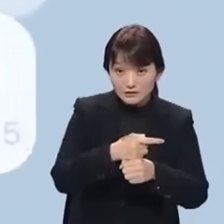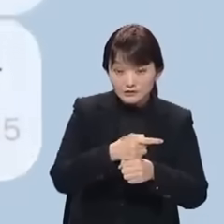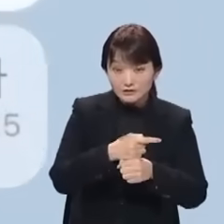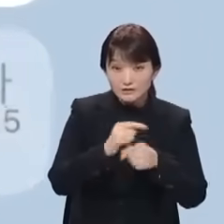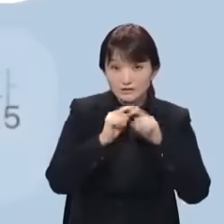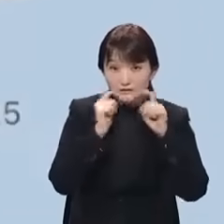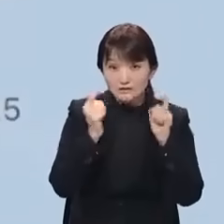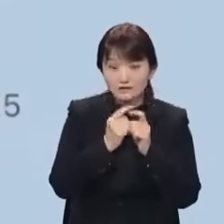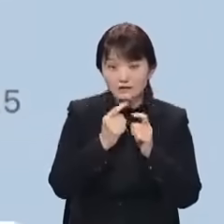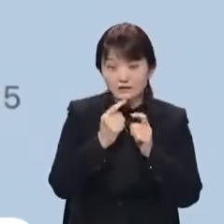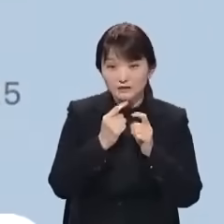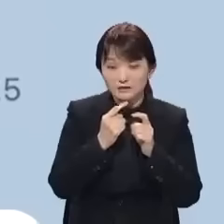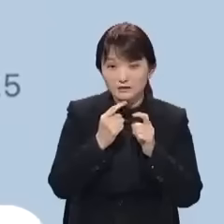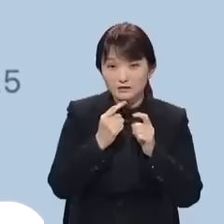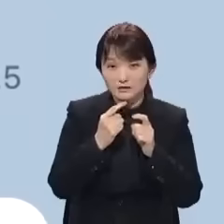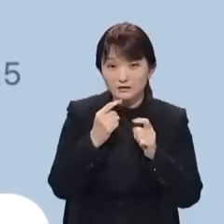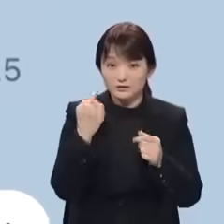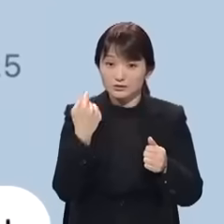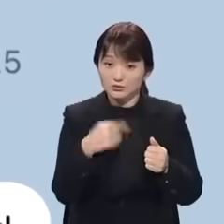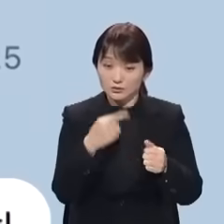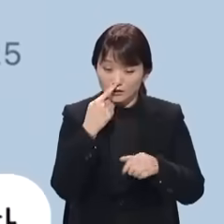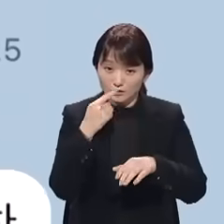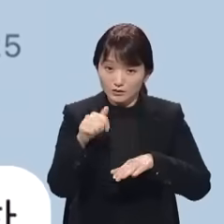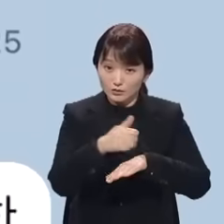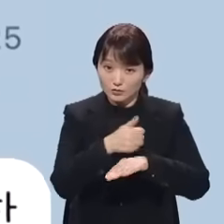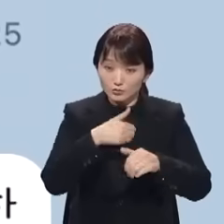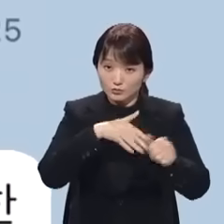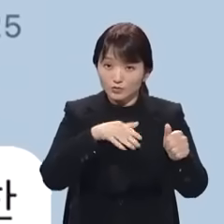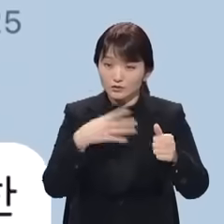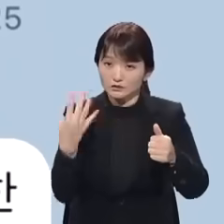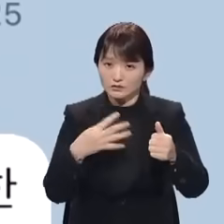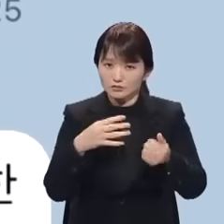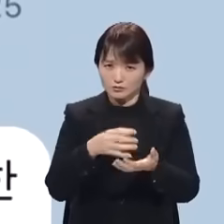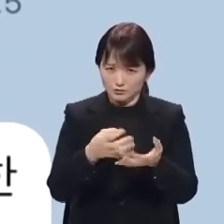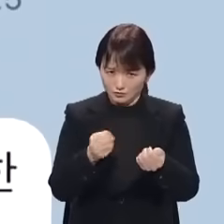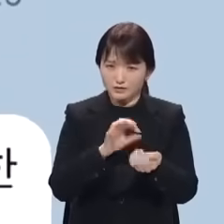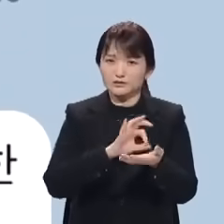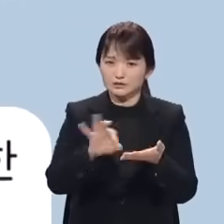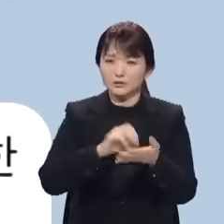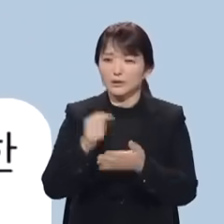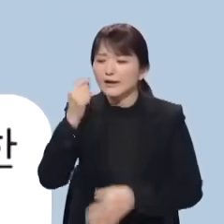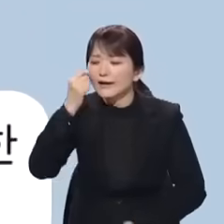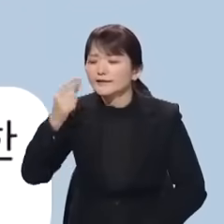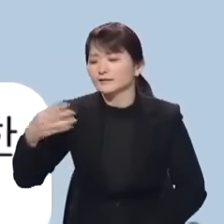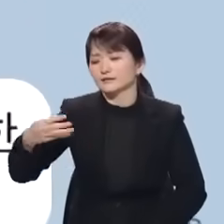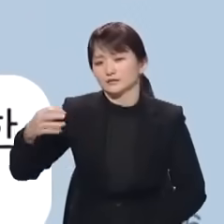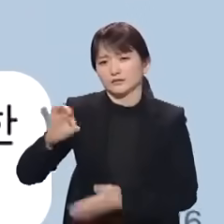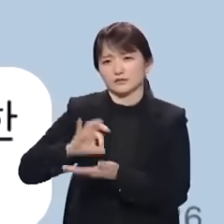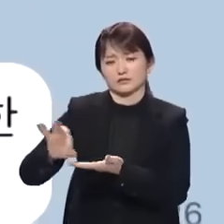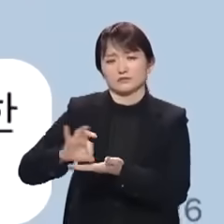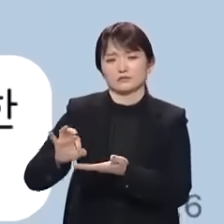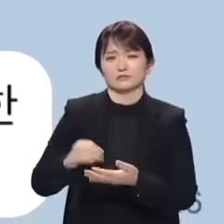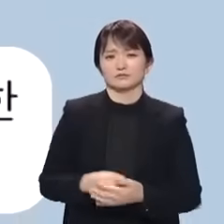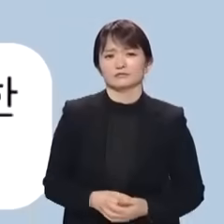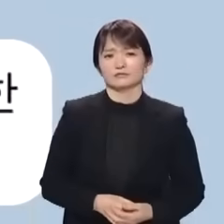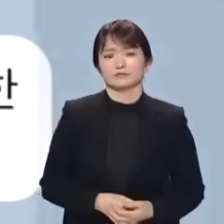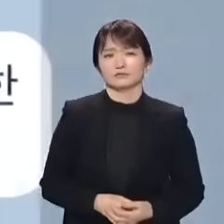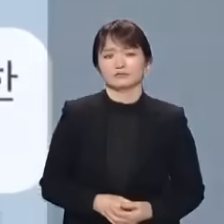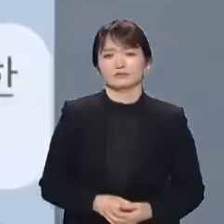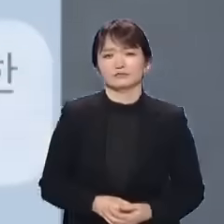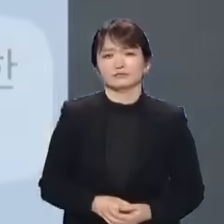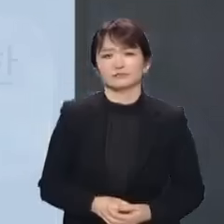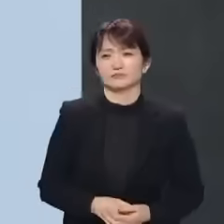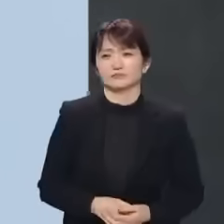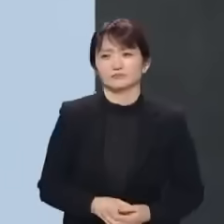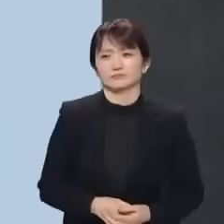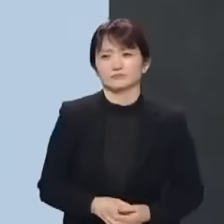돈을 너무 많이 쓰는 건데, 한 달에 4천만 원 깨진 것 같다라고 얘기를 했다라고 하고, 근데 또, 이 돈을